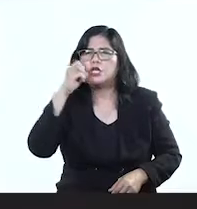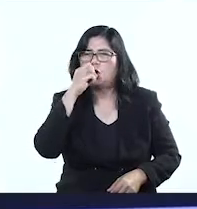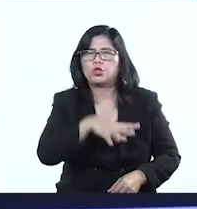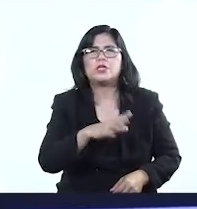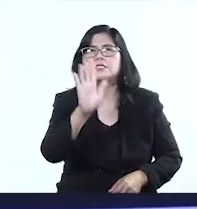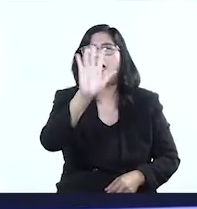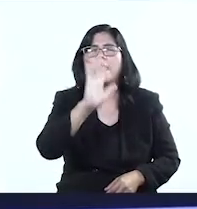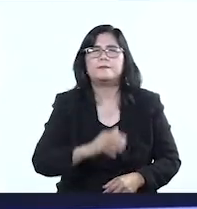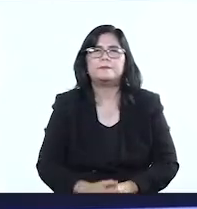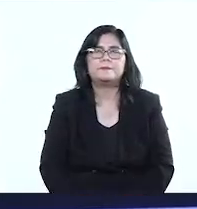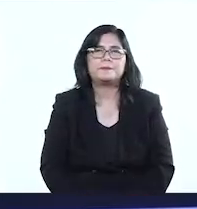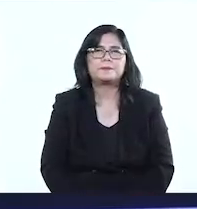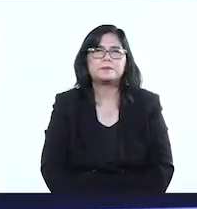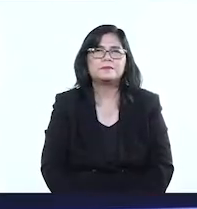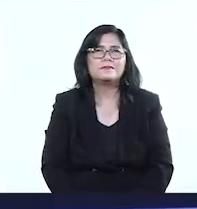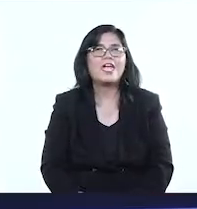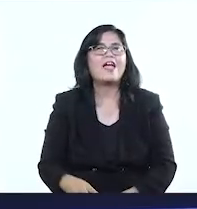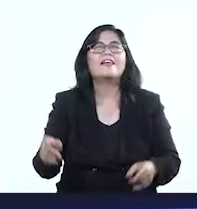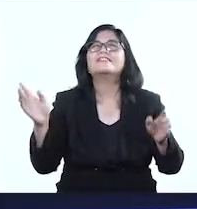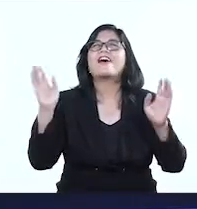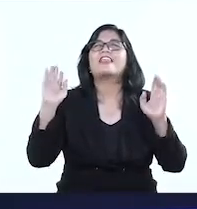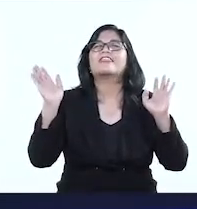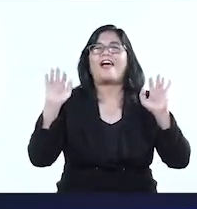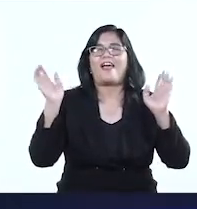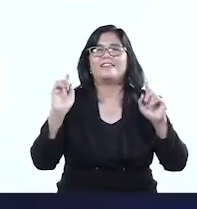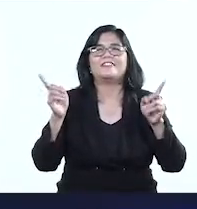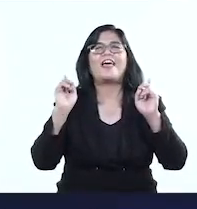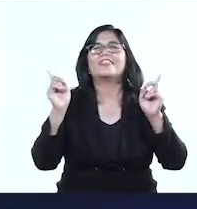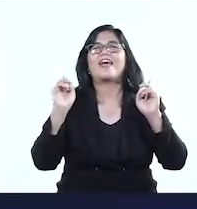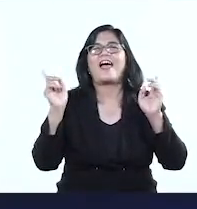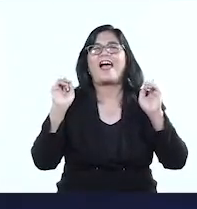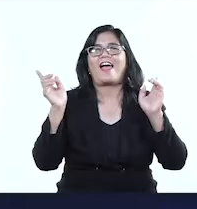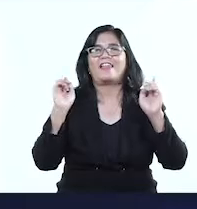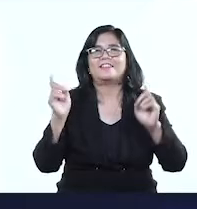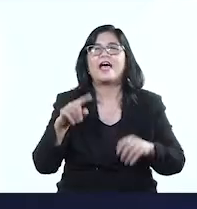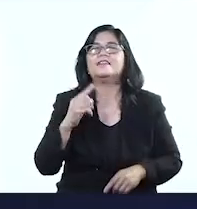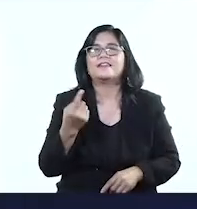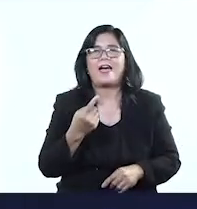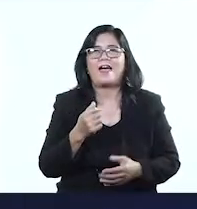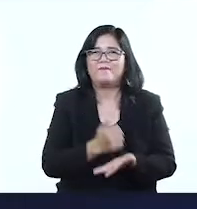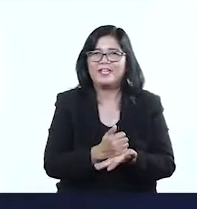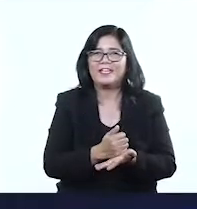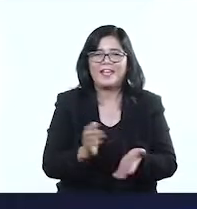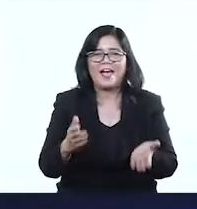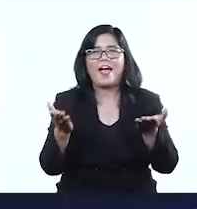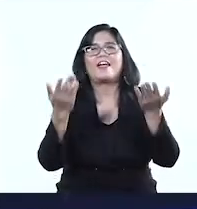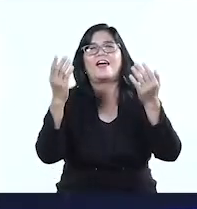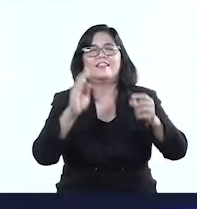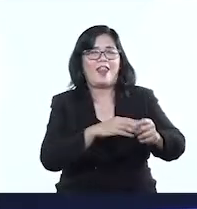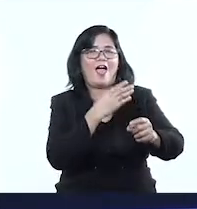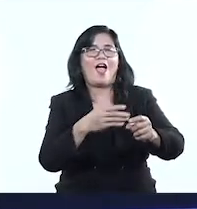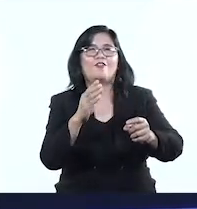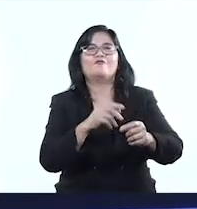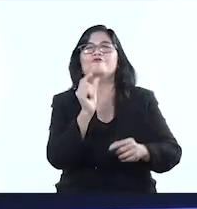BOS Oke santai saja bos Hai Tinggal kita angkat lagu buat Tuhan